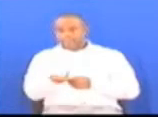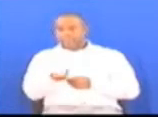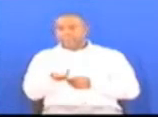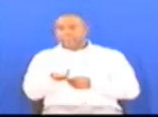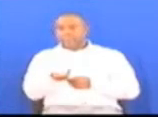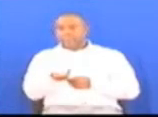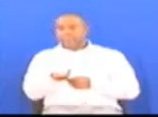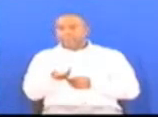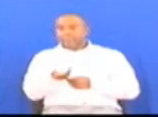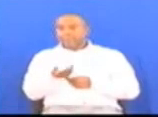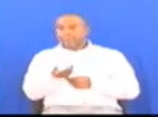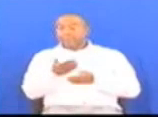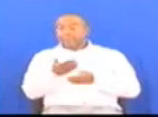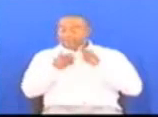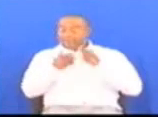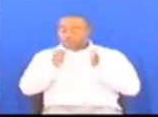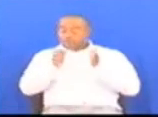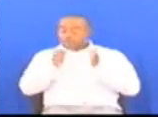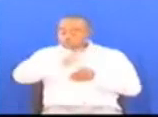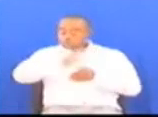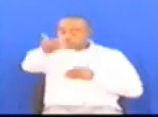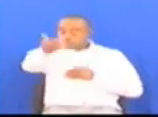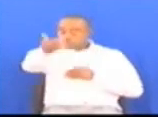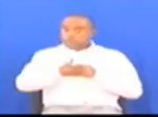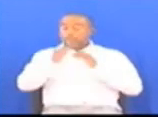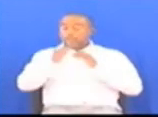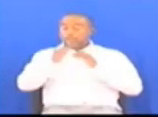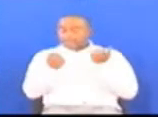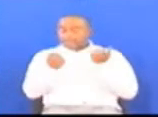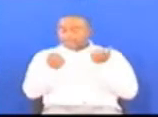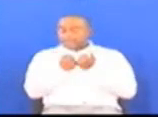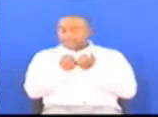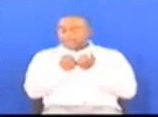ningependa wale tutakaorudi turudi na azma moja.